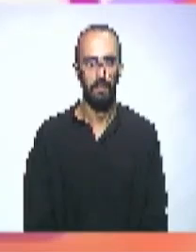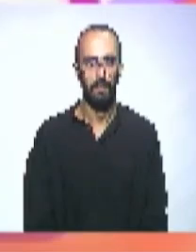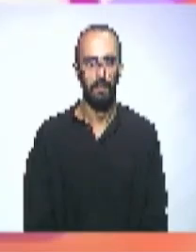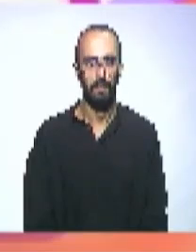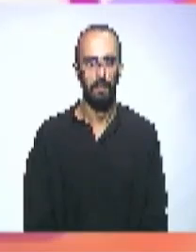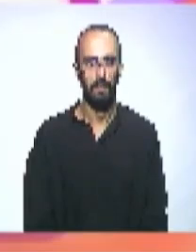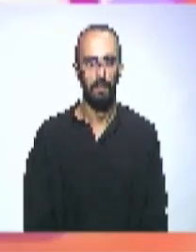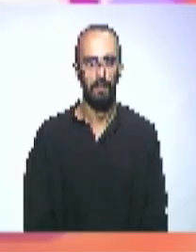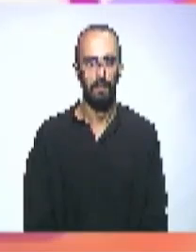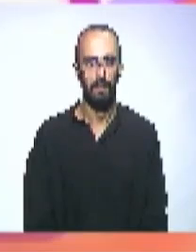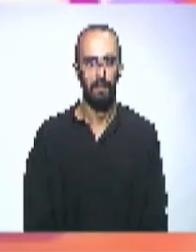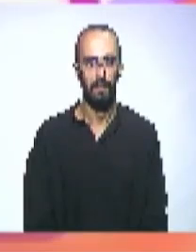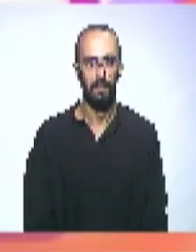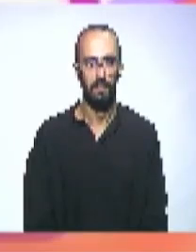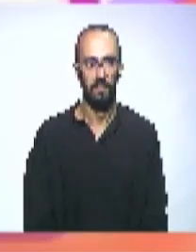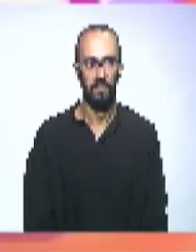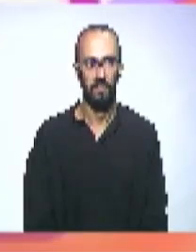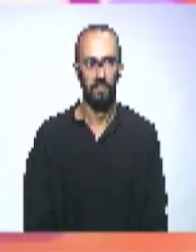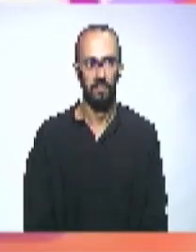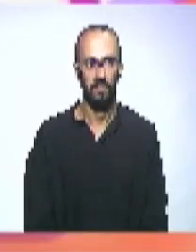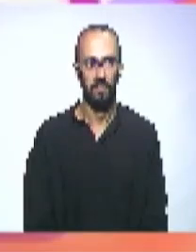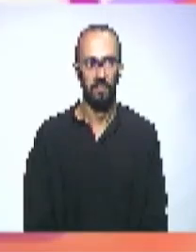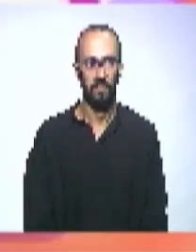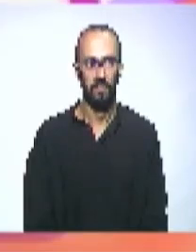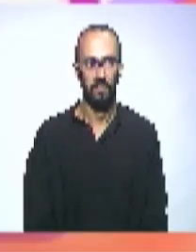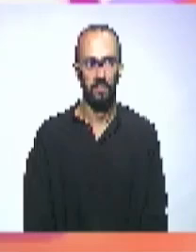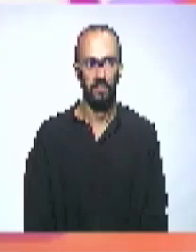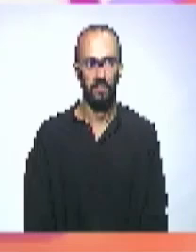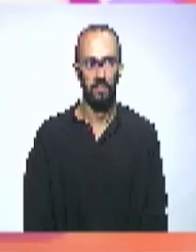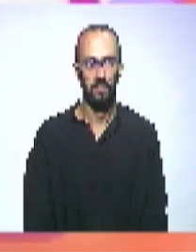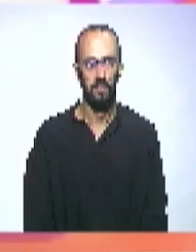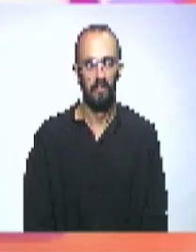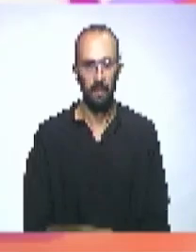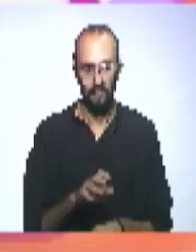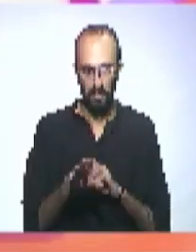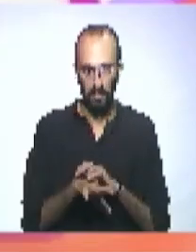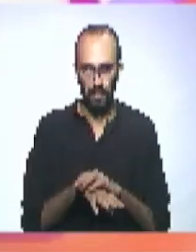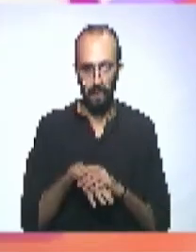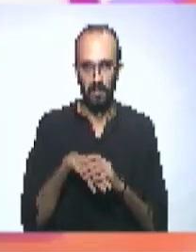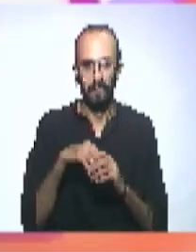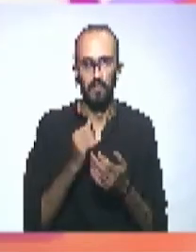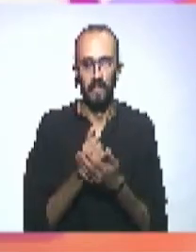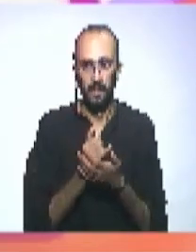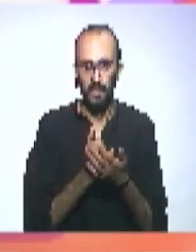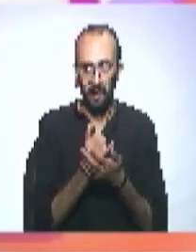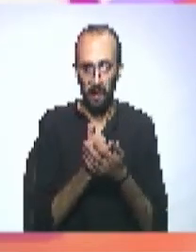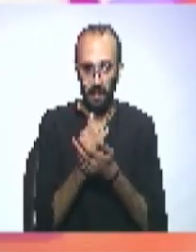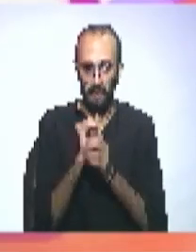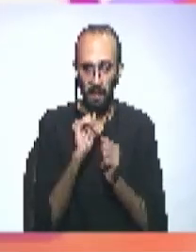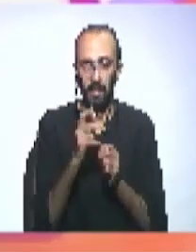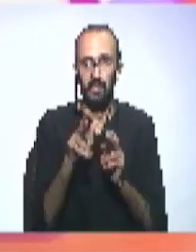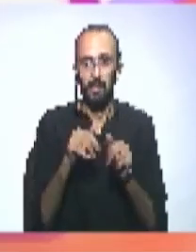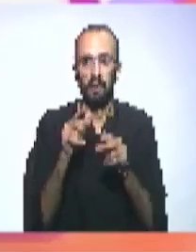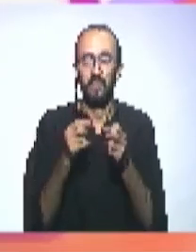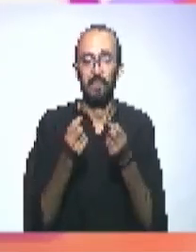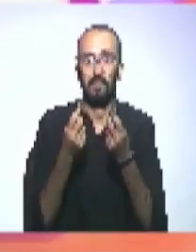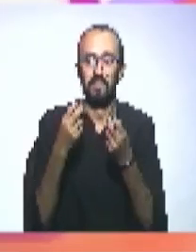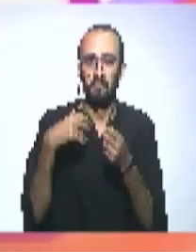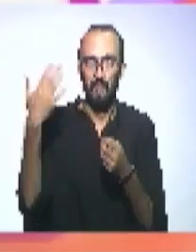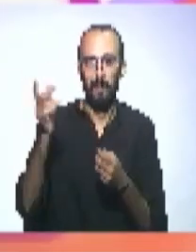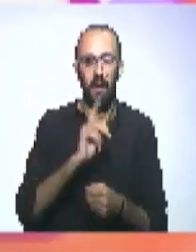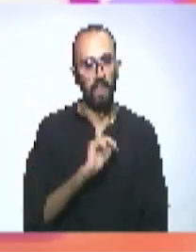خالص تتعمل يعني. احنا خلال الحلقات اللي انت اخدها للمدارس يا شيف بتبعد فيها خالص عن ان احنا نشتري المصنعات من